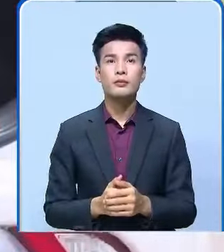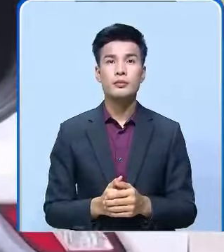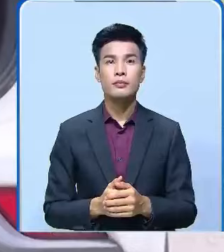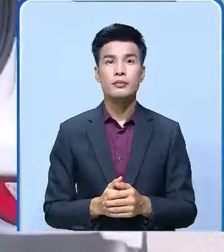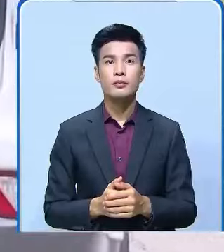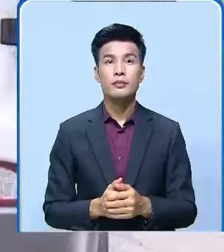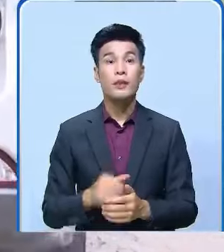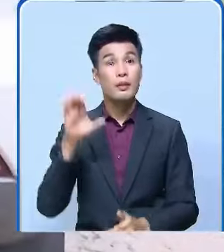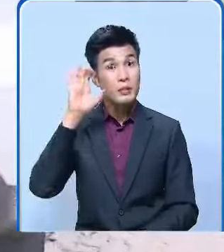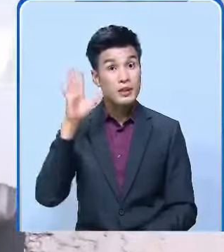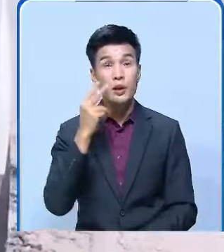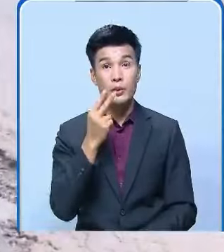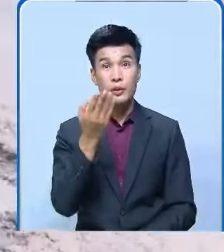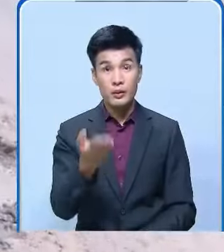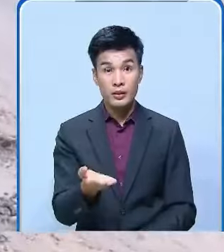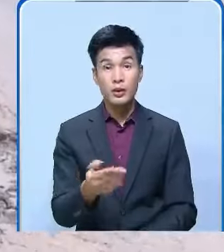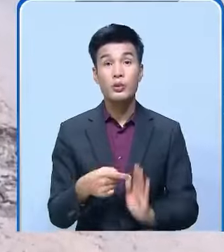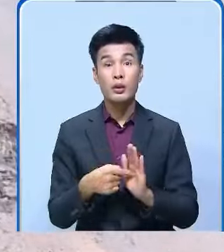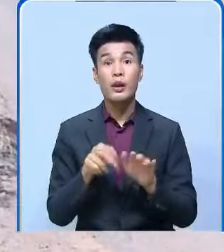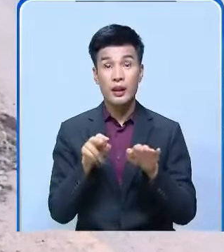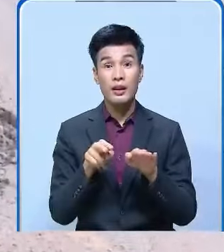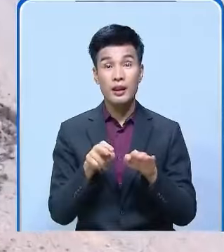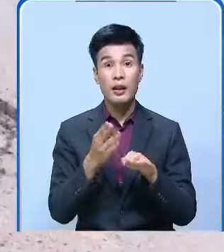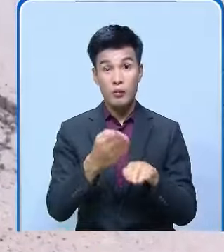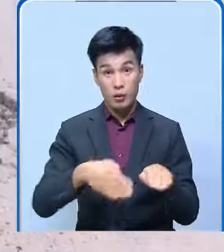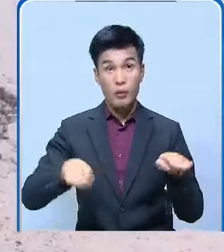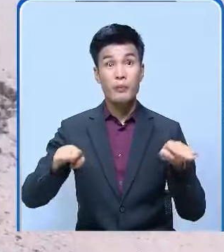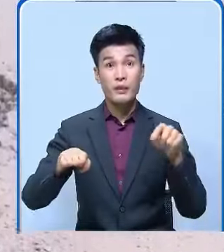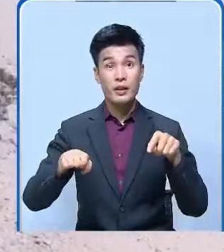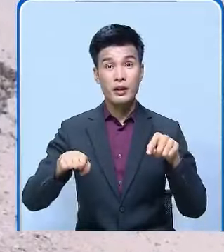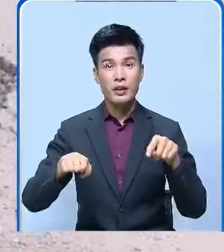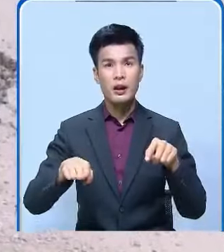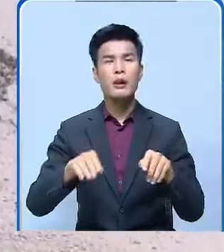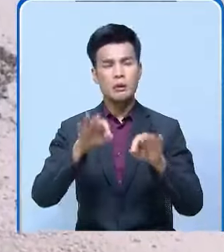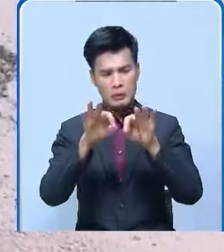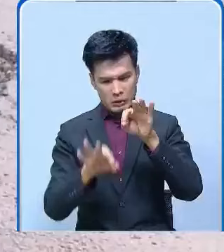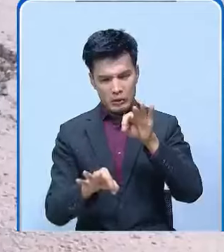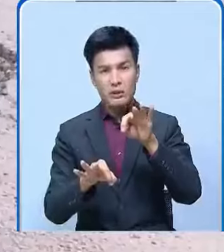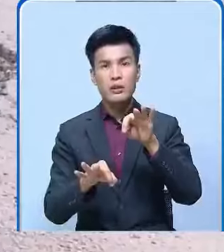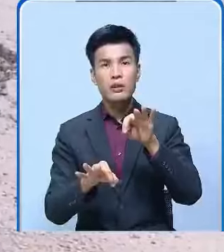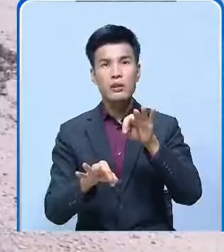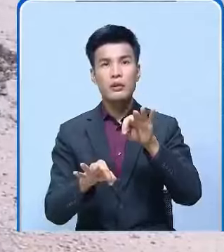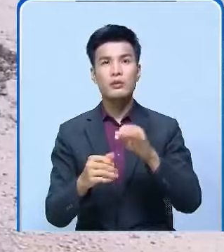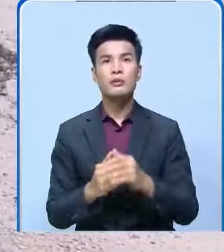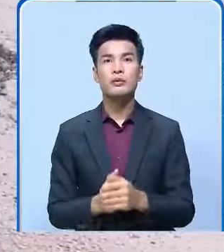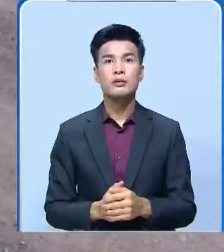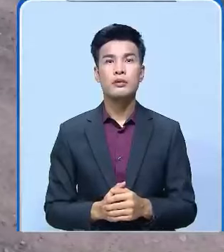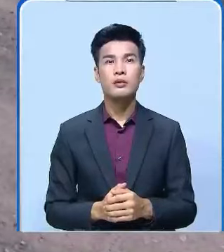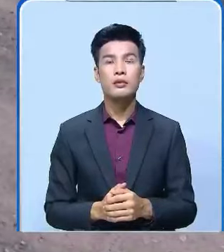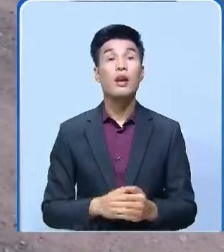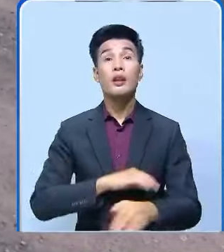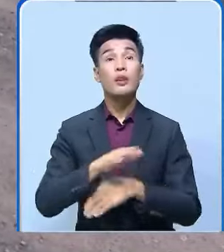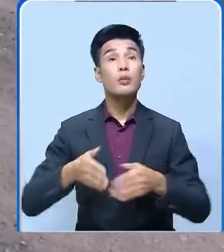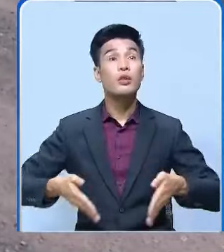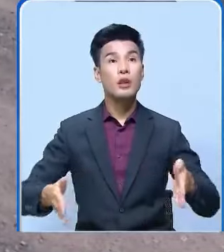ไม่เชื่อคุณผู้ชมลองดูครับเนี่ยครับอย่างเช่นหลุมนี้นะครับหลุมที่ผมกำลังจะลงเนี่ยมันค่อนข้างลึกมากเลยนะครับถนนทั้งสาย